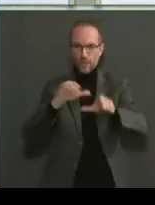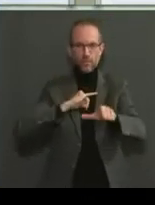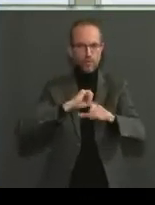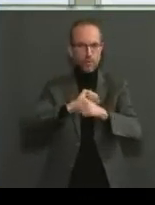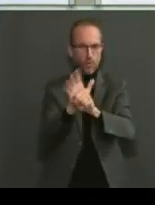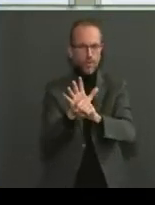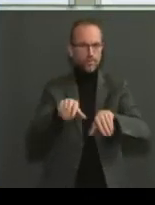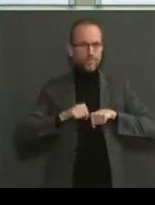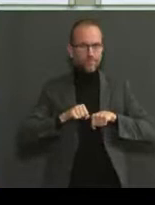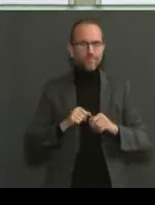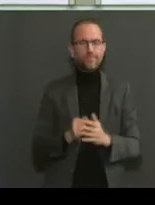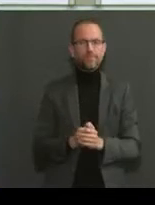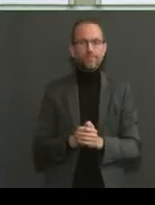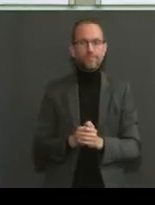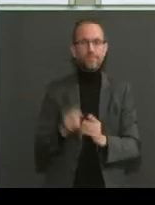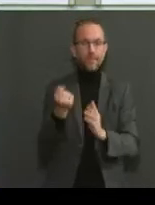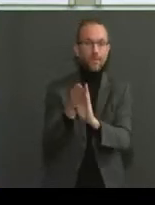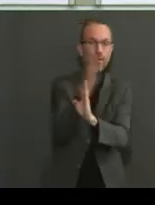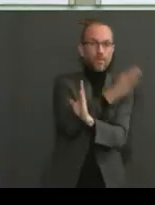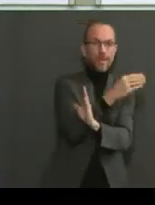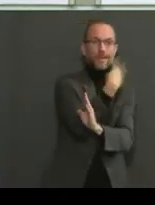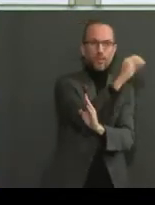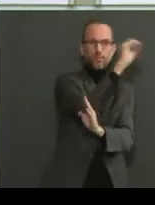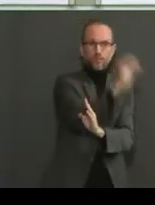semaine dernière, ce chiffre était de 14%.